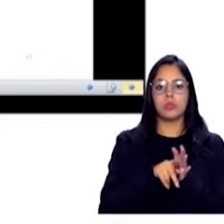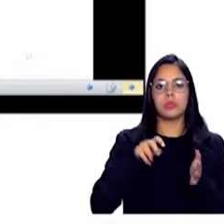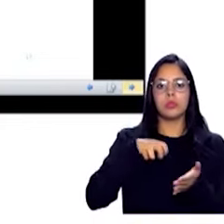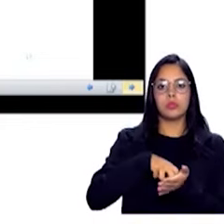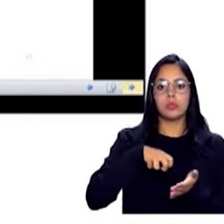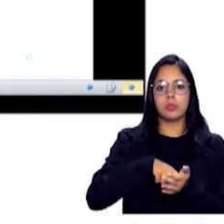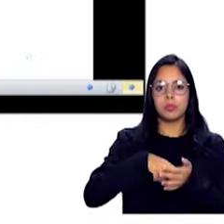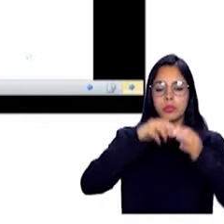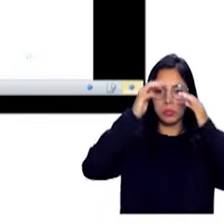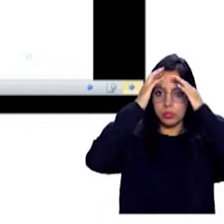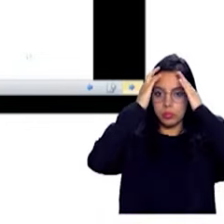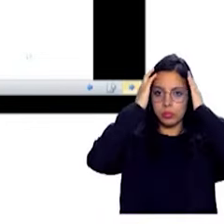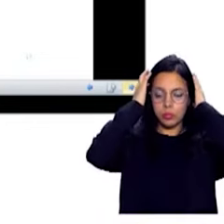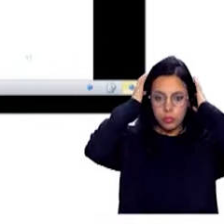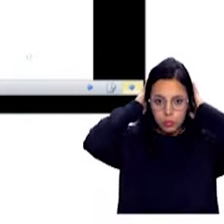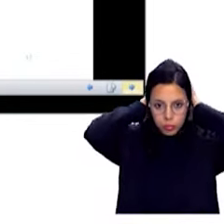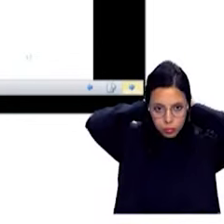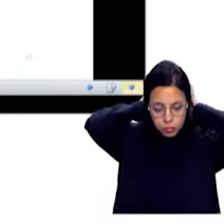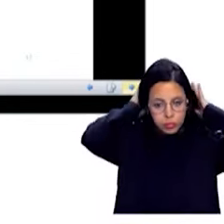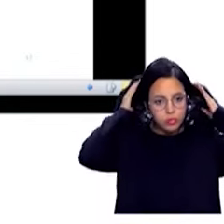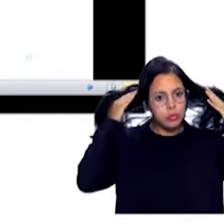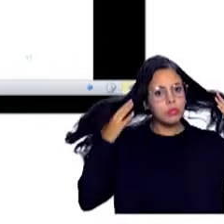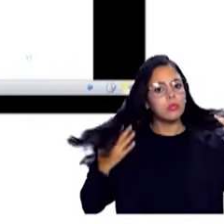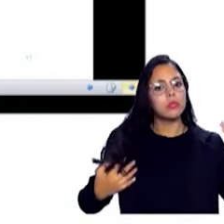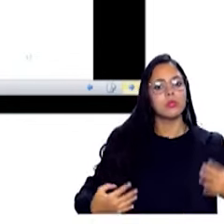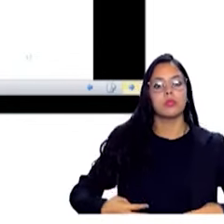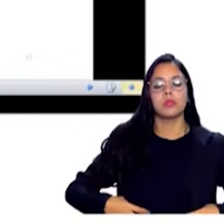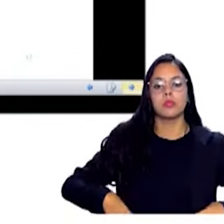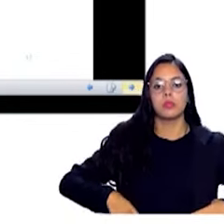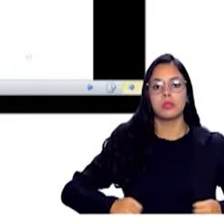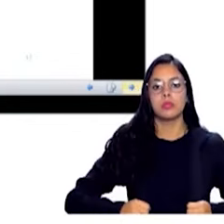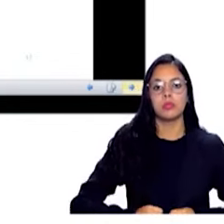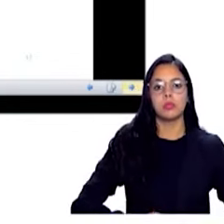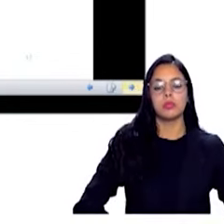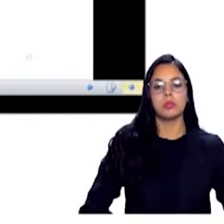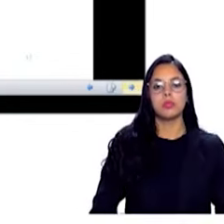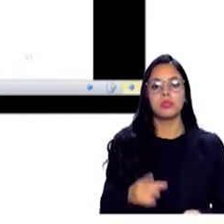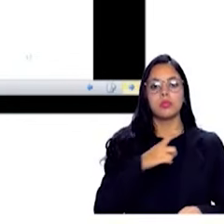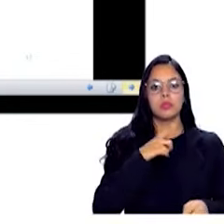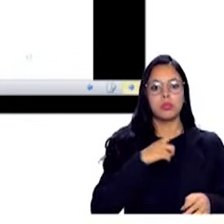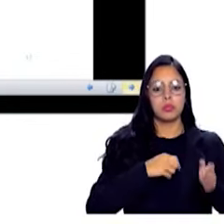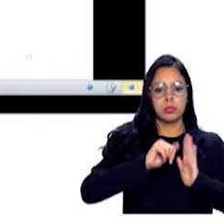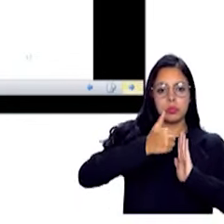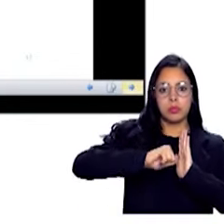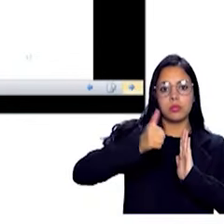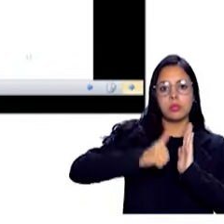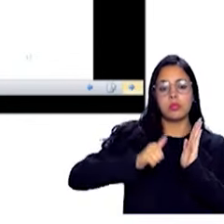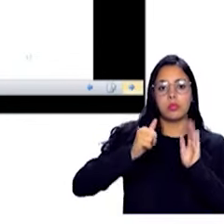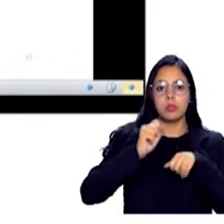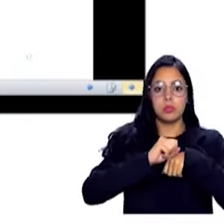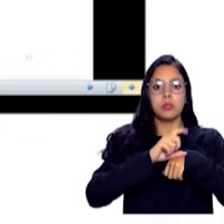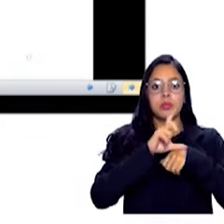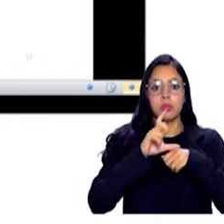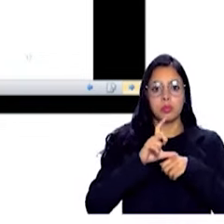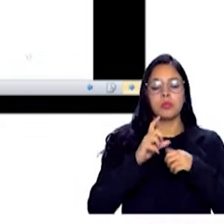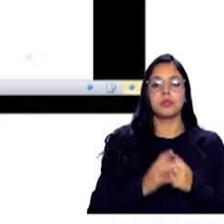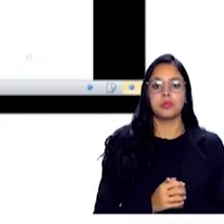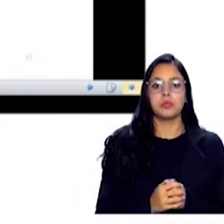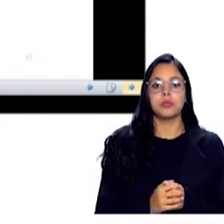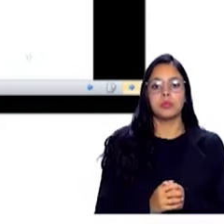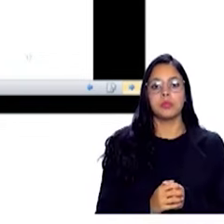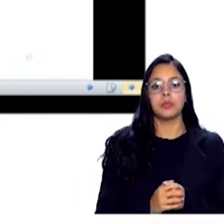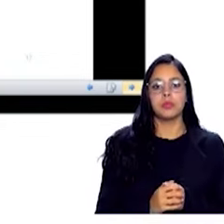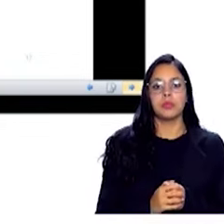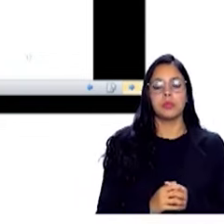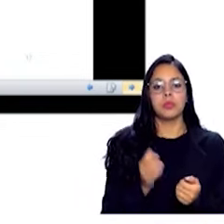prove o addirittura Che metta la valutazione di di alcune prove e Ancora non possibile ricorrere in cassazione Nei confronti di